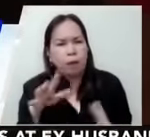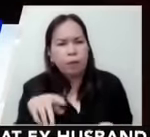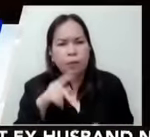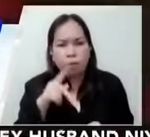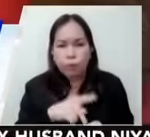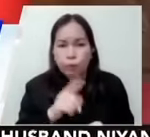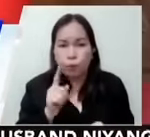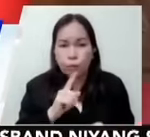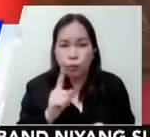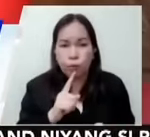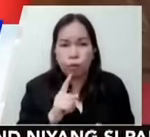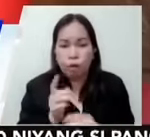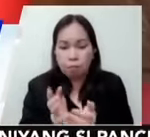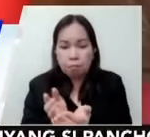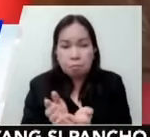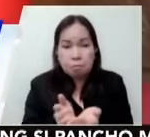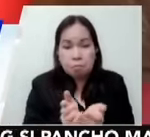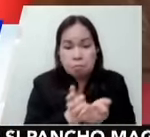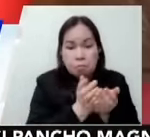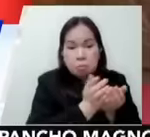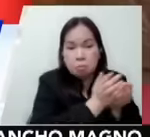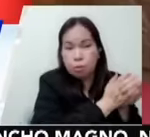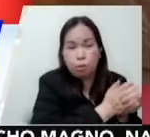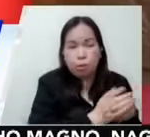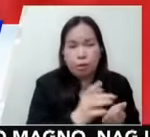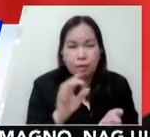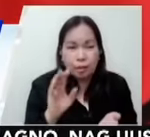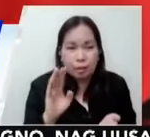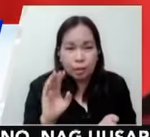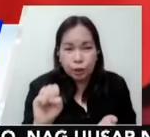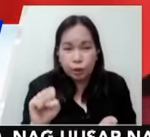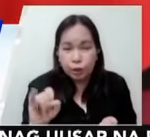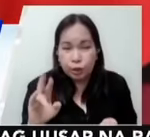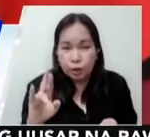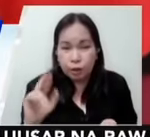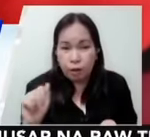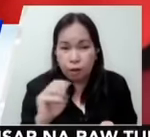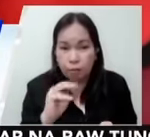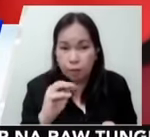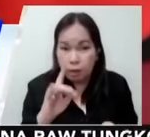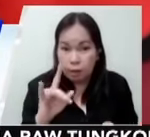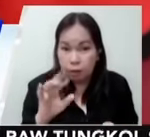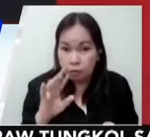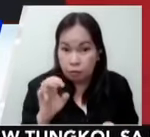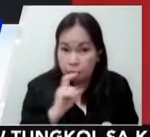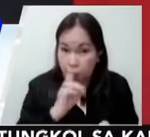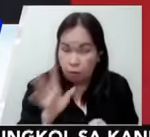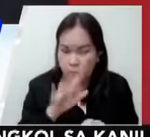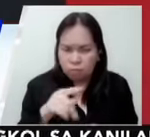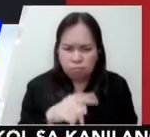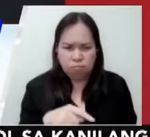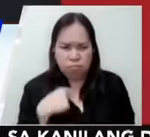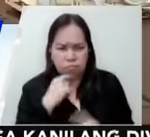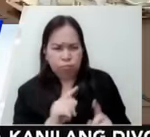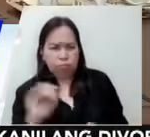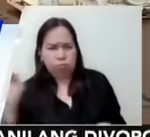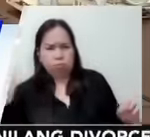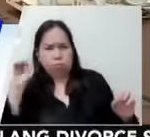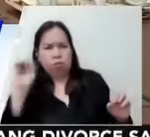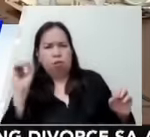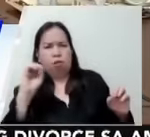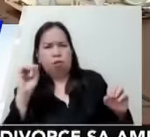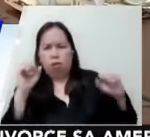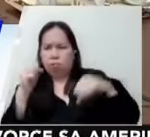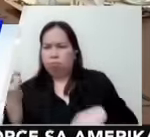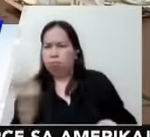Sierra Madre, iginit ni National Security Advisor Eduardo Anyo na walang dokumento na magpapatunay ng gentleman's agreement. Ayon sa